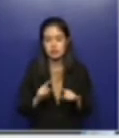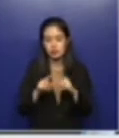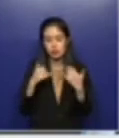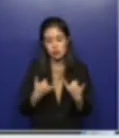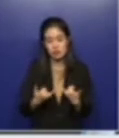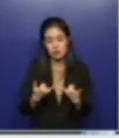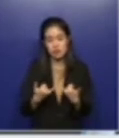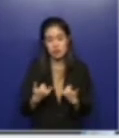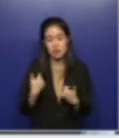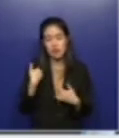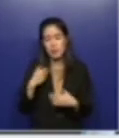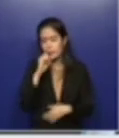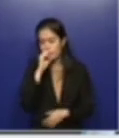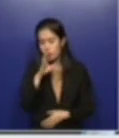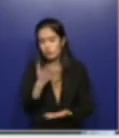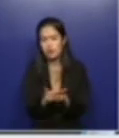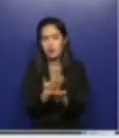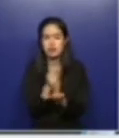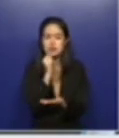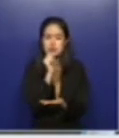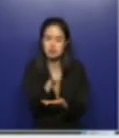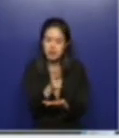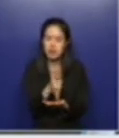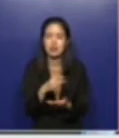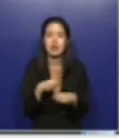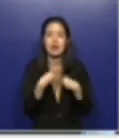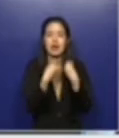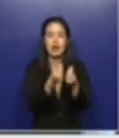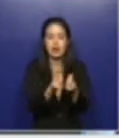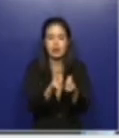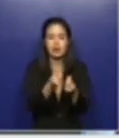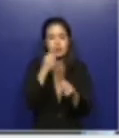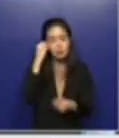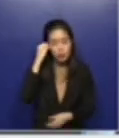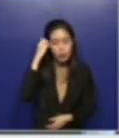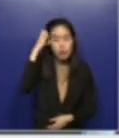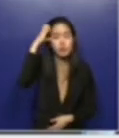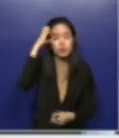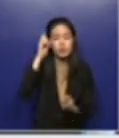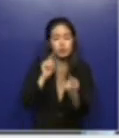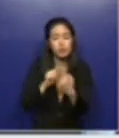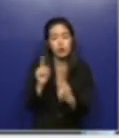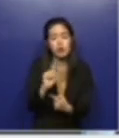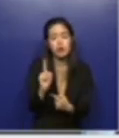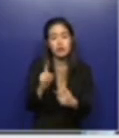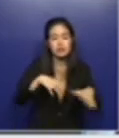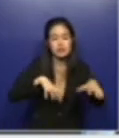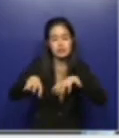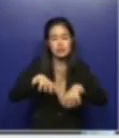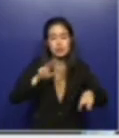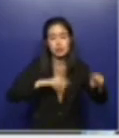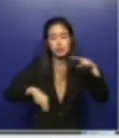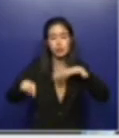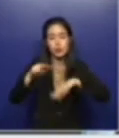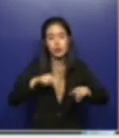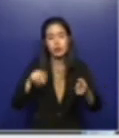นี้คือทุนที่จ่ายไปเพราะความรู้ความสามารถของการบริหารการของท่านนายกรัฐมนตรีทีมเศรษฐกิจ